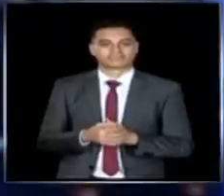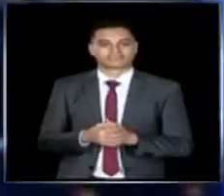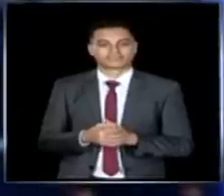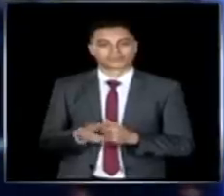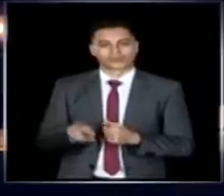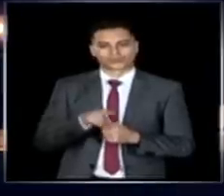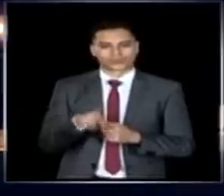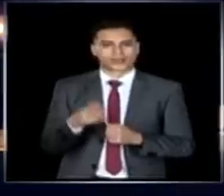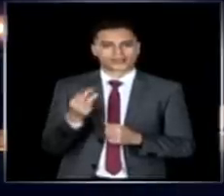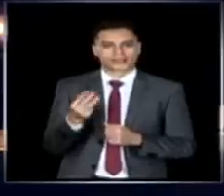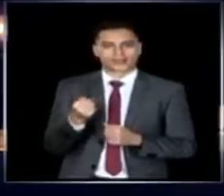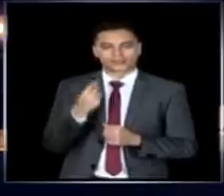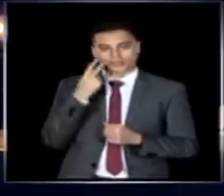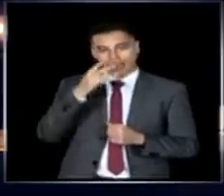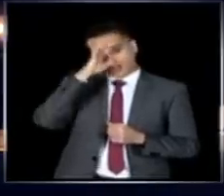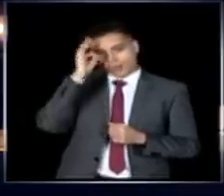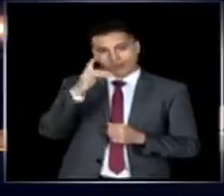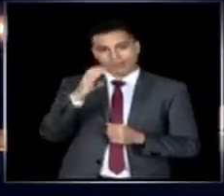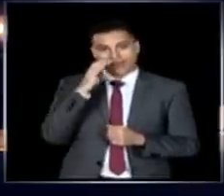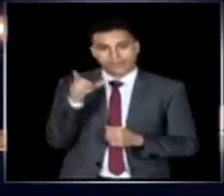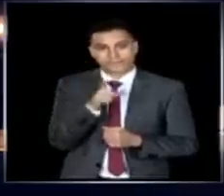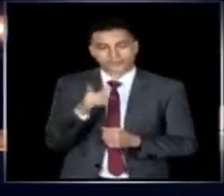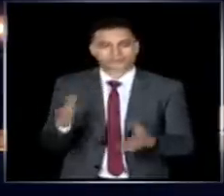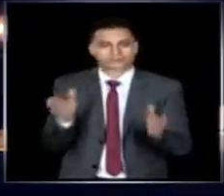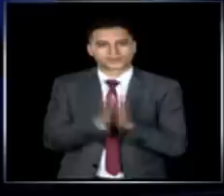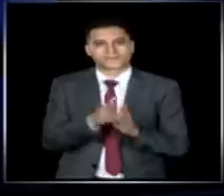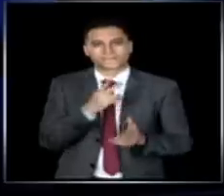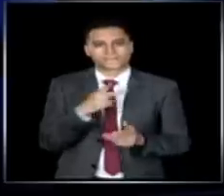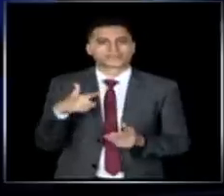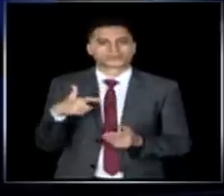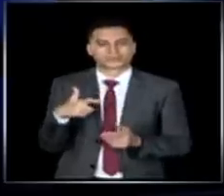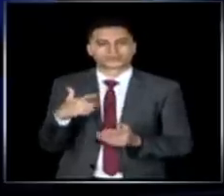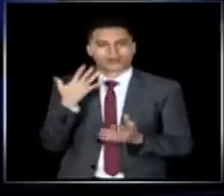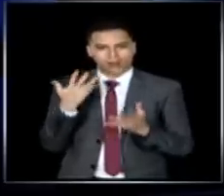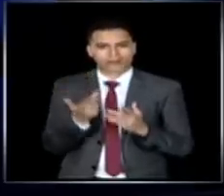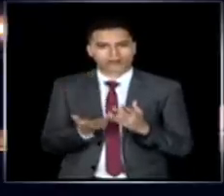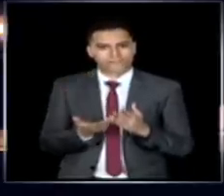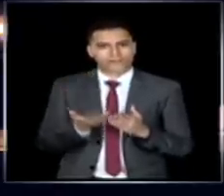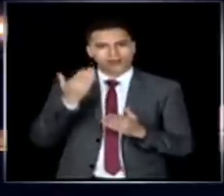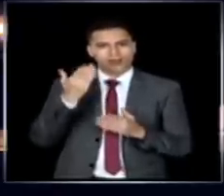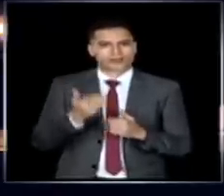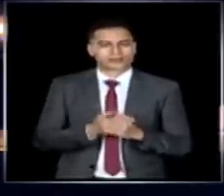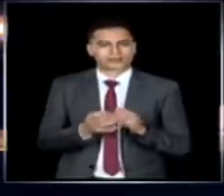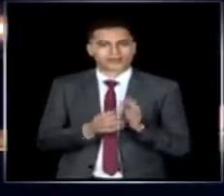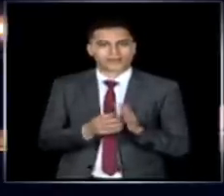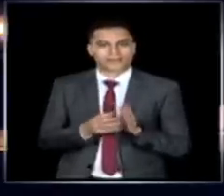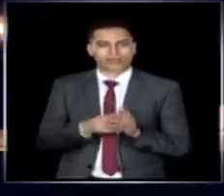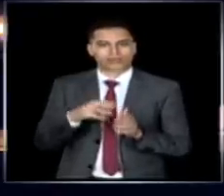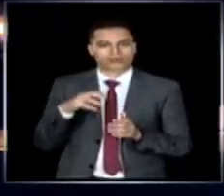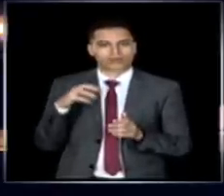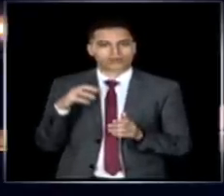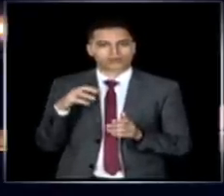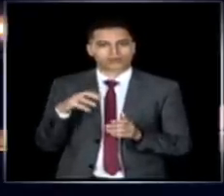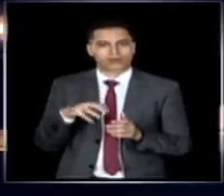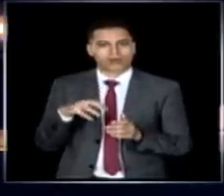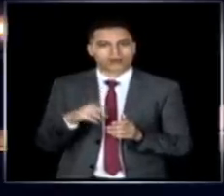سؤال بتلاتين نقطة، لو الإجابة صح بقيته 260 نقطة. جامعة القاهرة